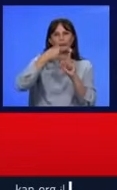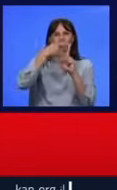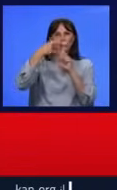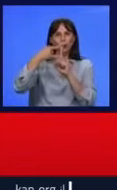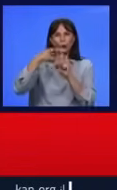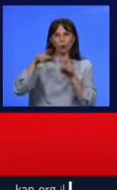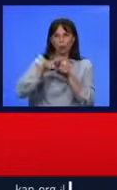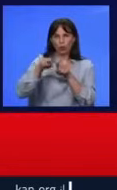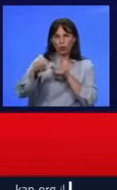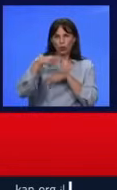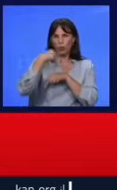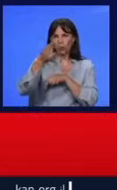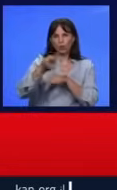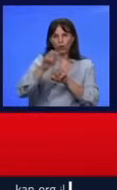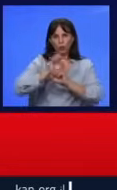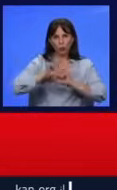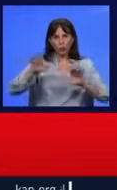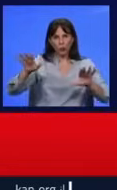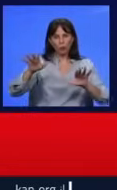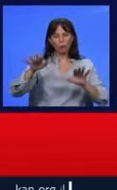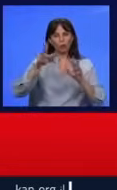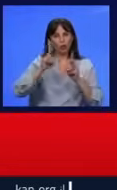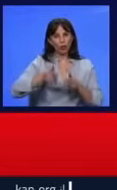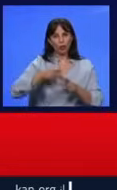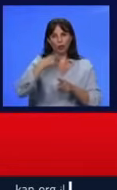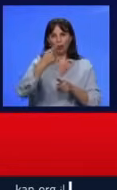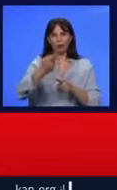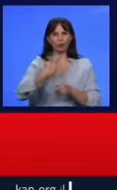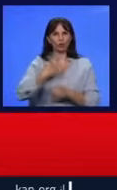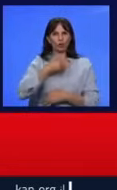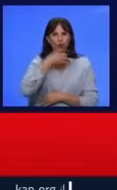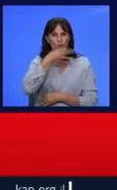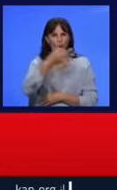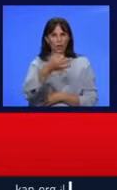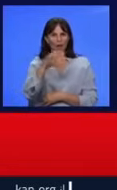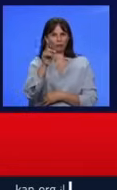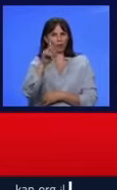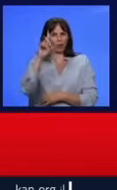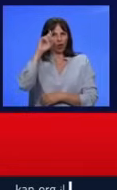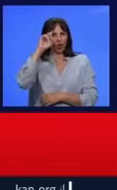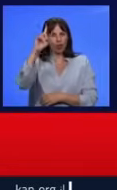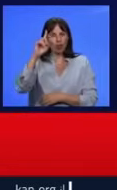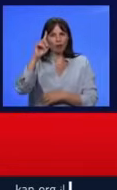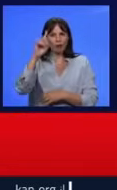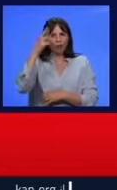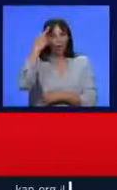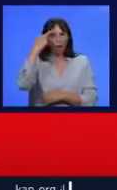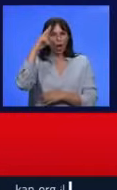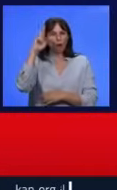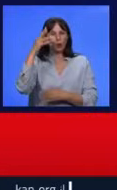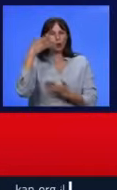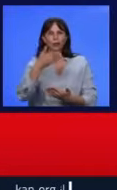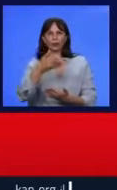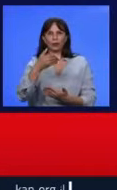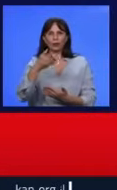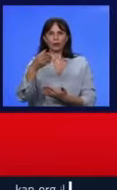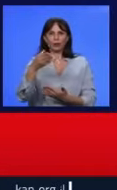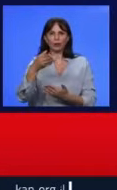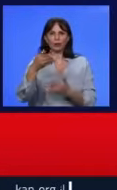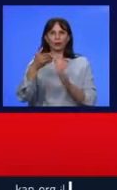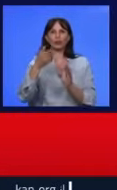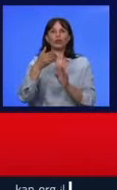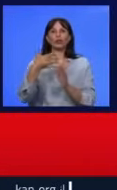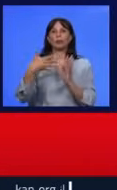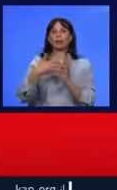לפי מה שפורסם, מה שכן אפשר לפרסם. אני שואלת, מי העלה על דעתו בכלל את הרעיון הזה של להביא אותו בפני בדיקת